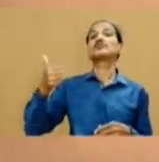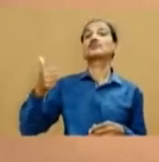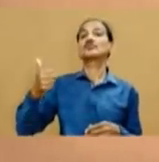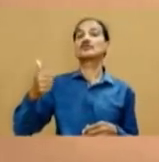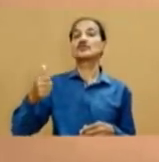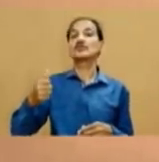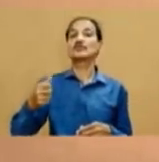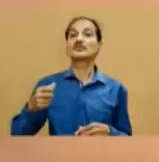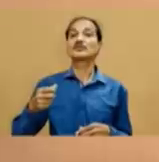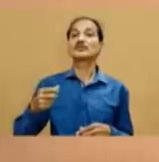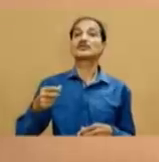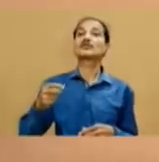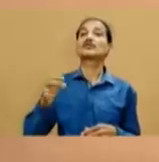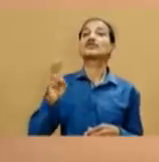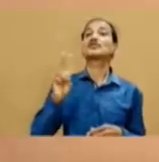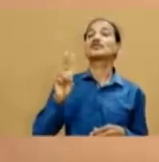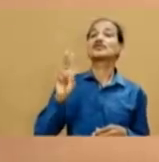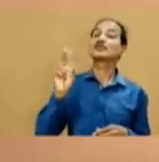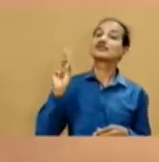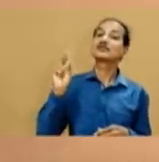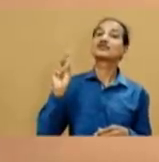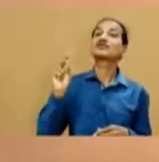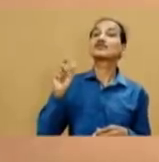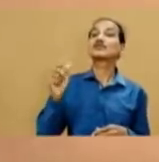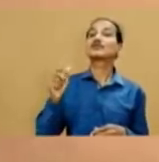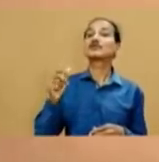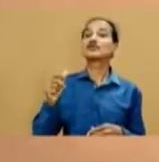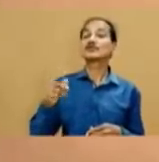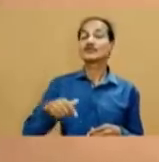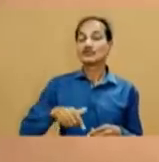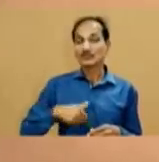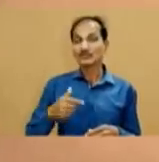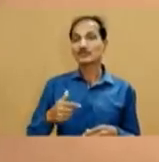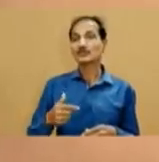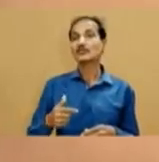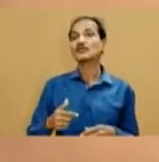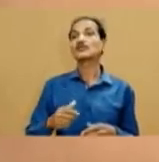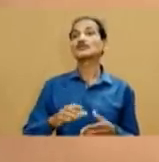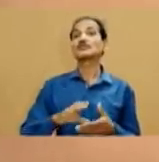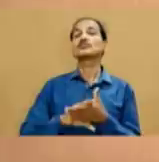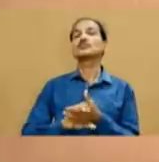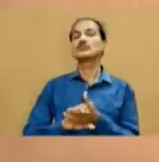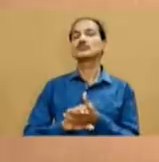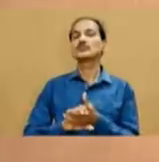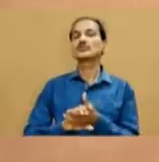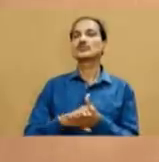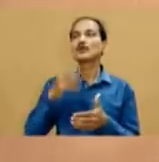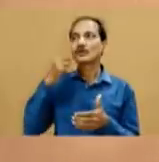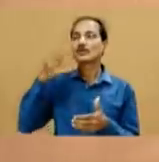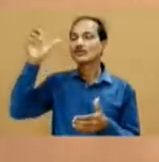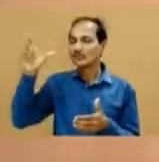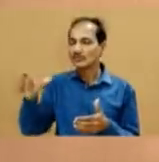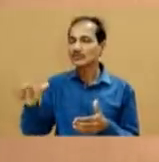ନିଜକୁ ଆଉ ନିଜ ପ୍ରିୟଜନଙ୍କୁ ଦେଖିକି ସ୍ୱାନ୍ତନା ନିଅନ୍ତୁ, ସ୍ୱାନ୍ତନା ପାଆନ୍ତୁ ଯେ ମୁଁ ଅଛି, ମୋ